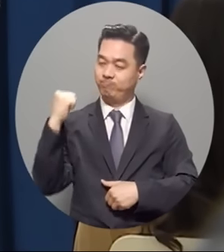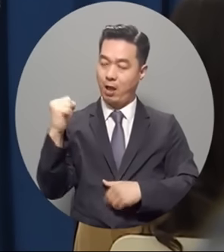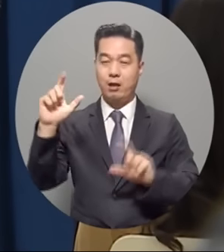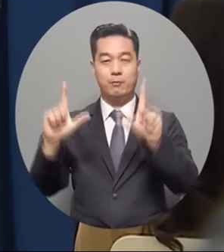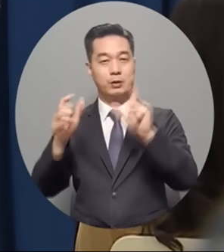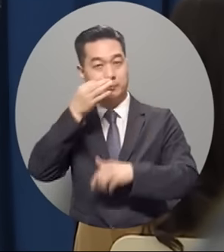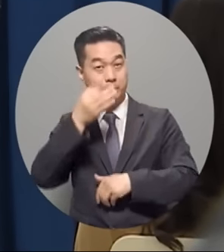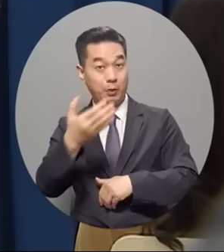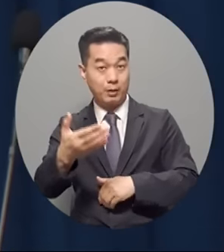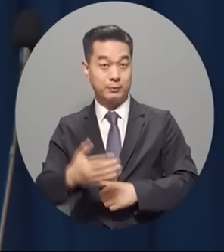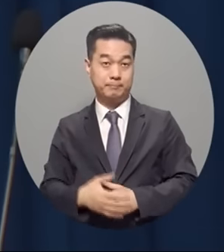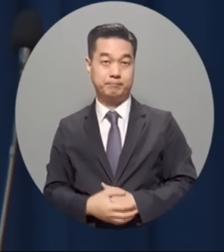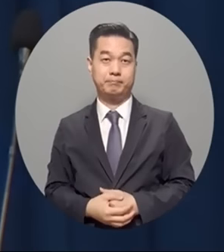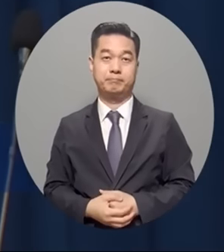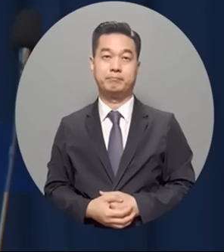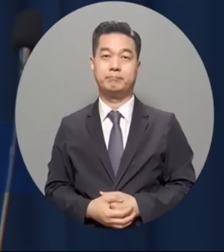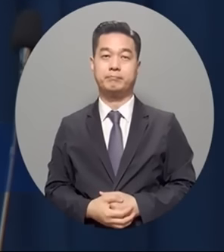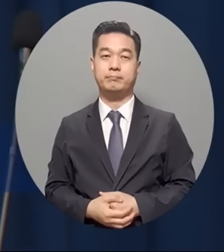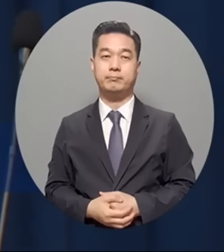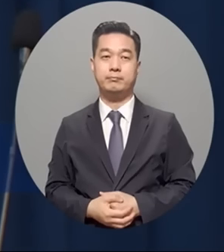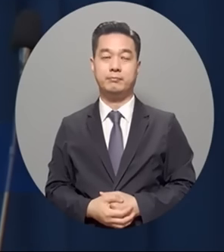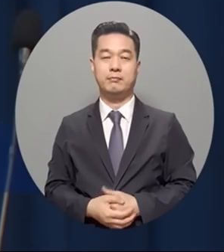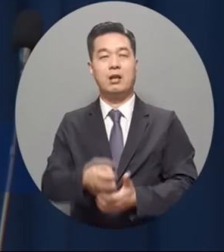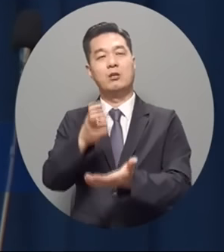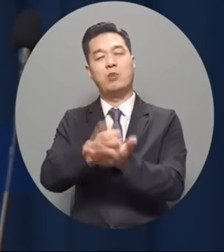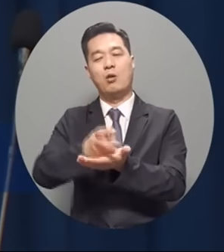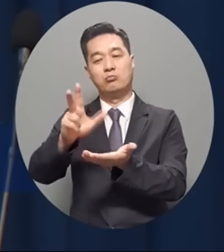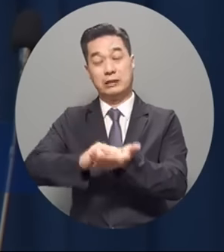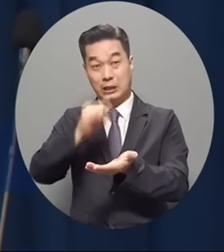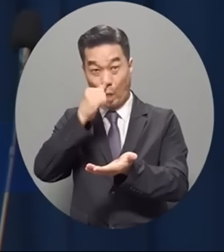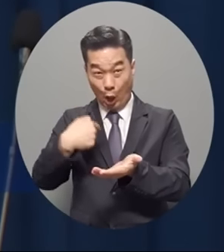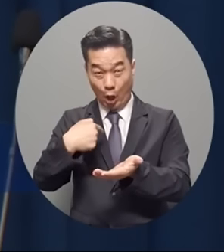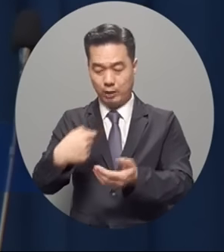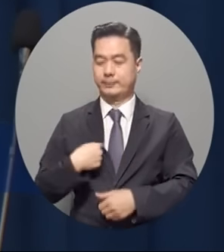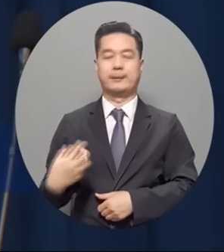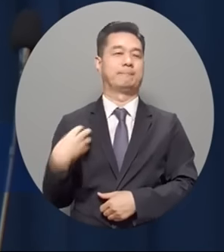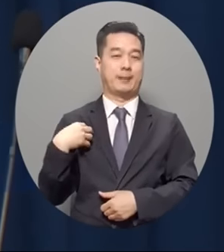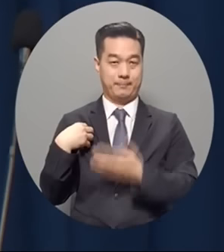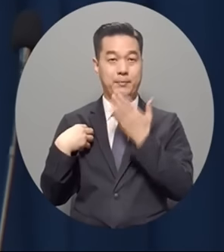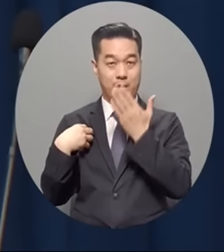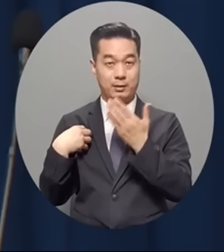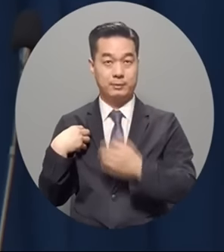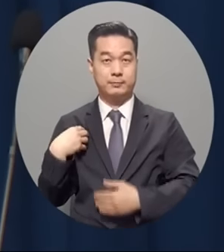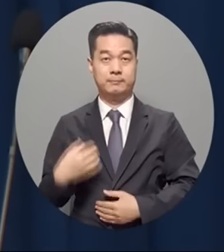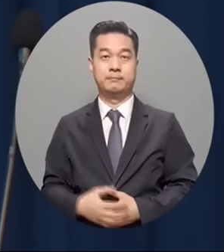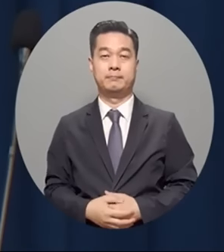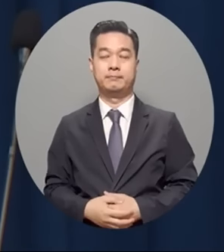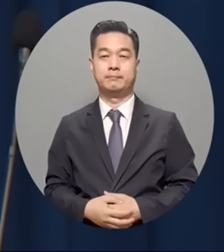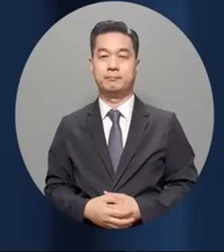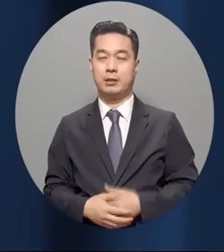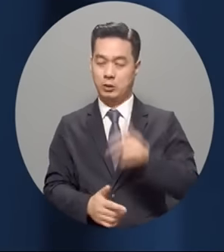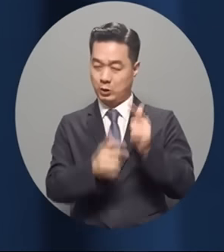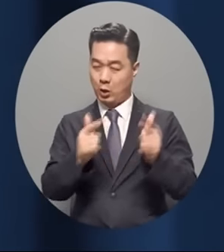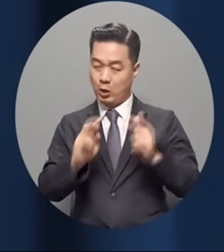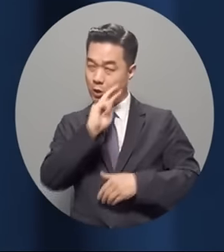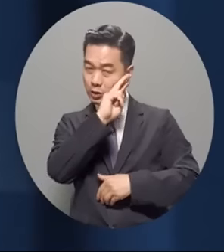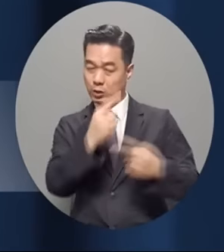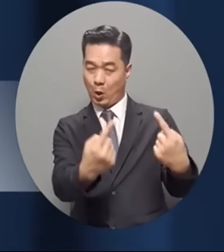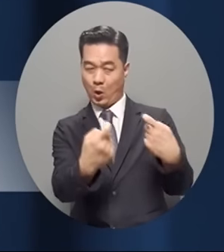보였습니다. 사법 리스크가 있다면 제가 해야 될 문제이지. 여러 의혹들에 대해